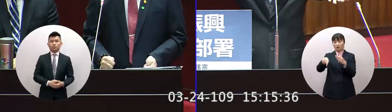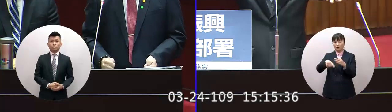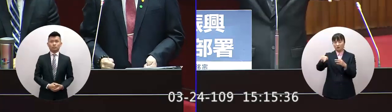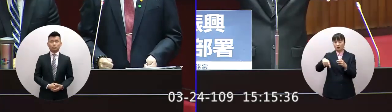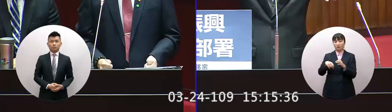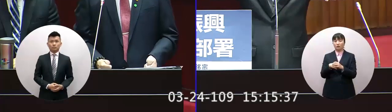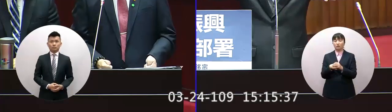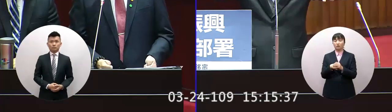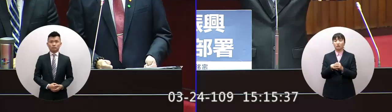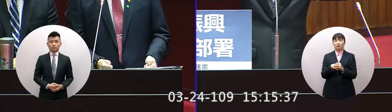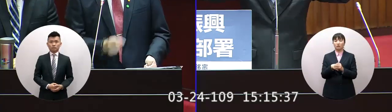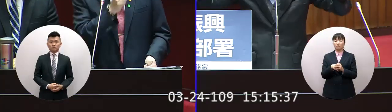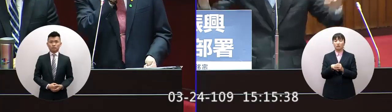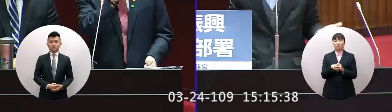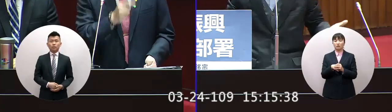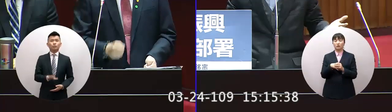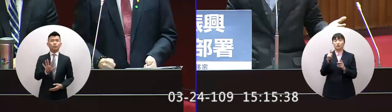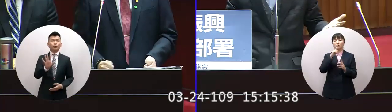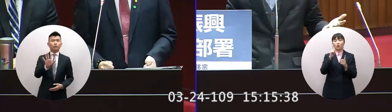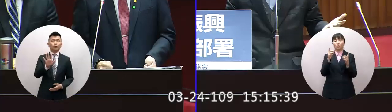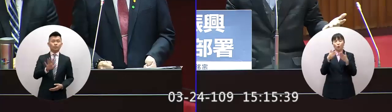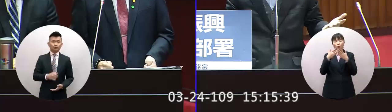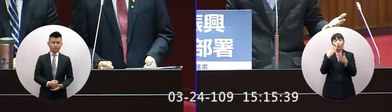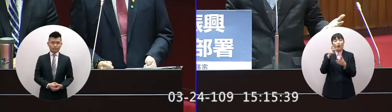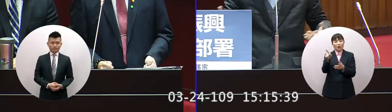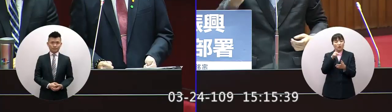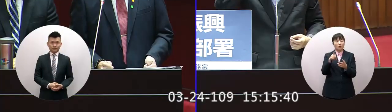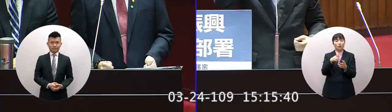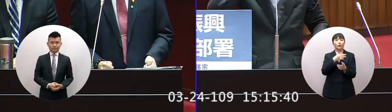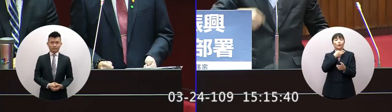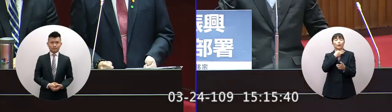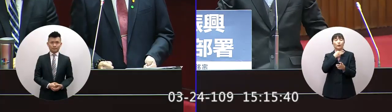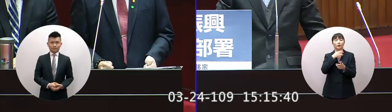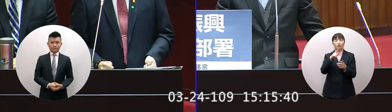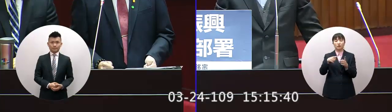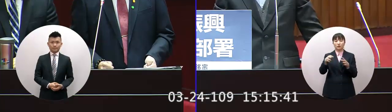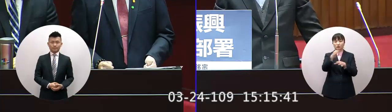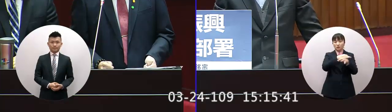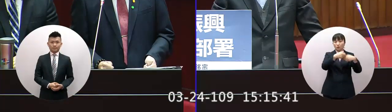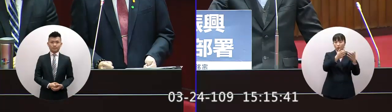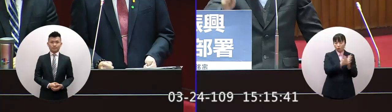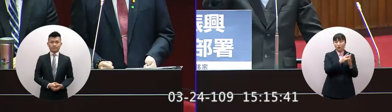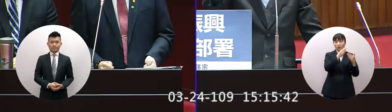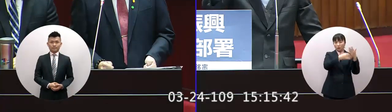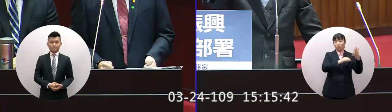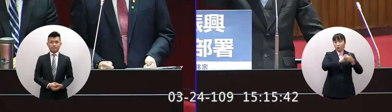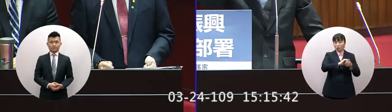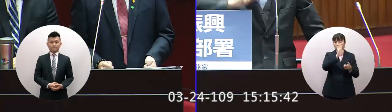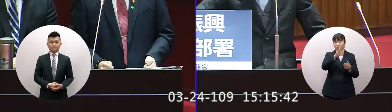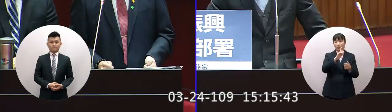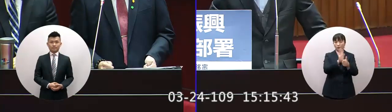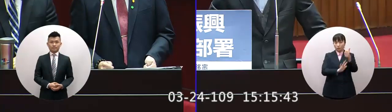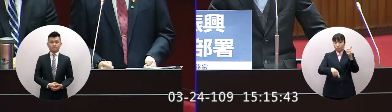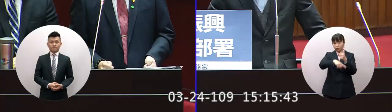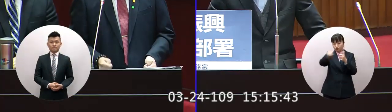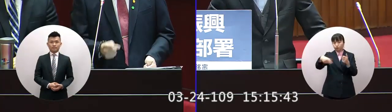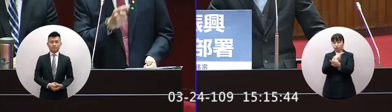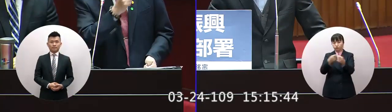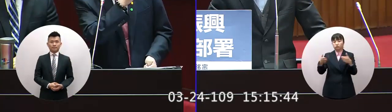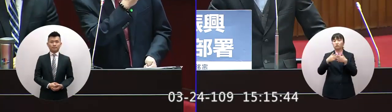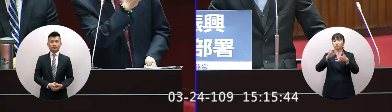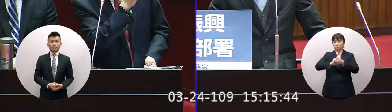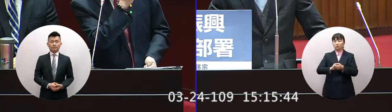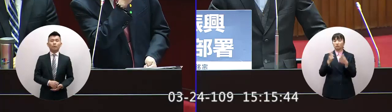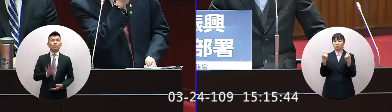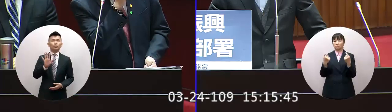行，纾困的时候，经济部或许是定，每个部位都要定。